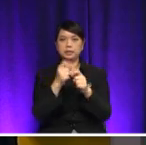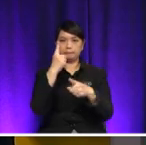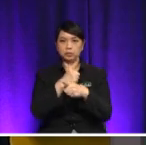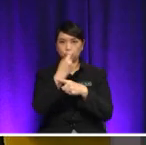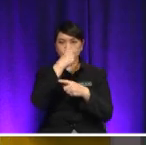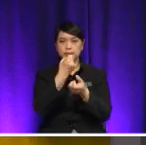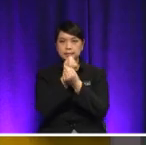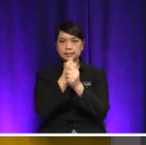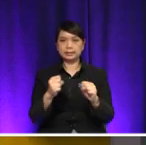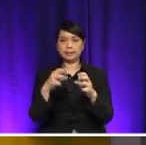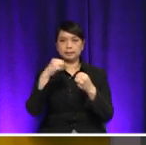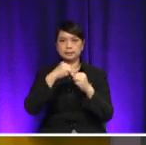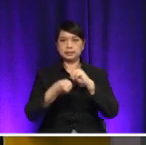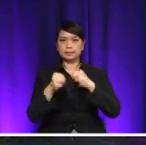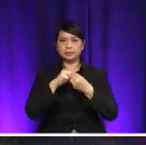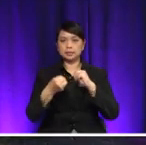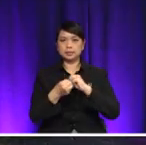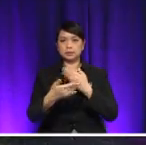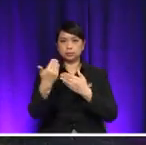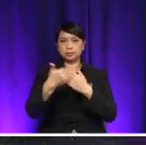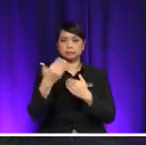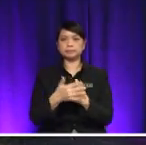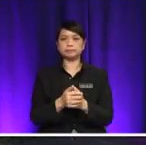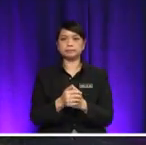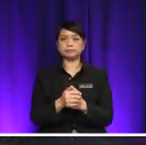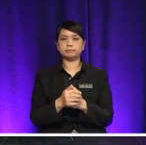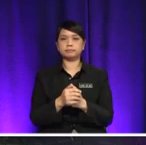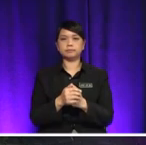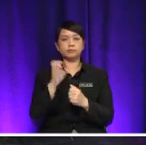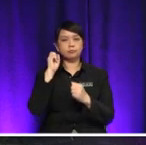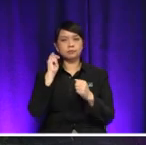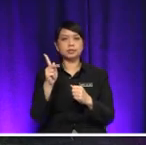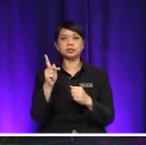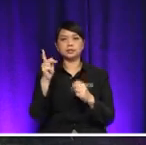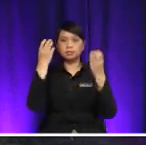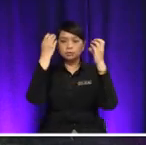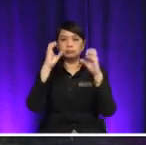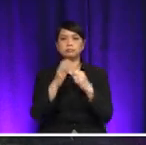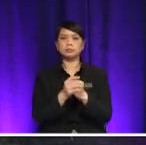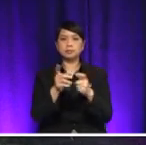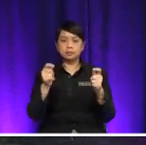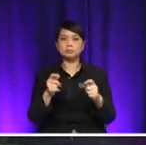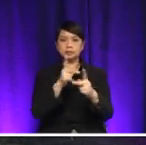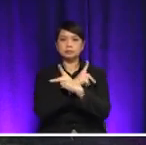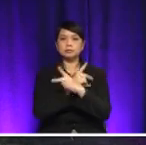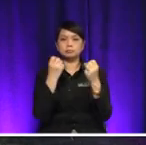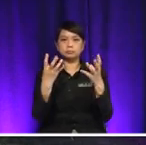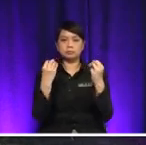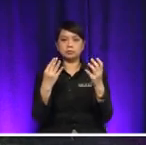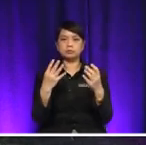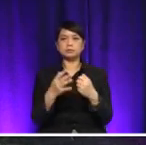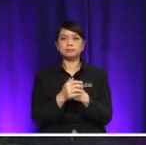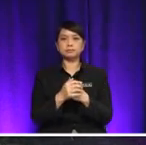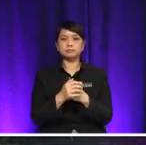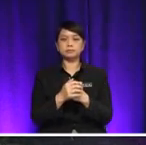berkenaan dengan nombo index oke Oke terima kasih banyak-banyak setelah pun cerita kepada